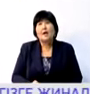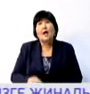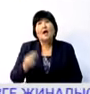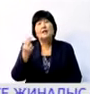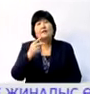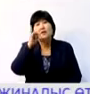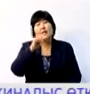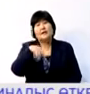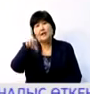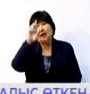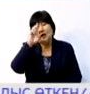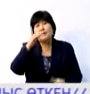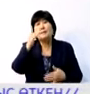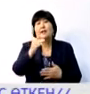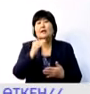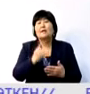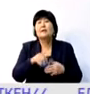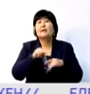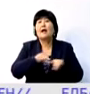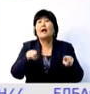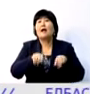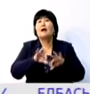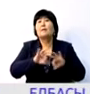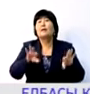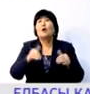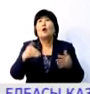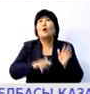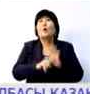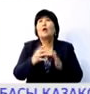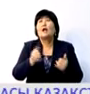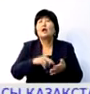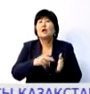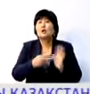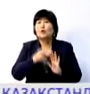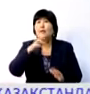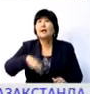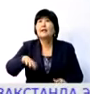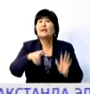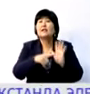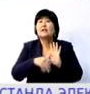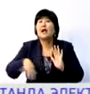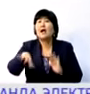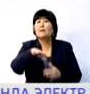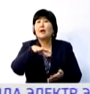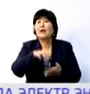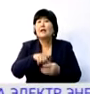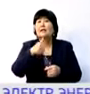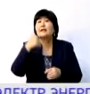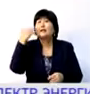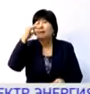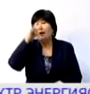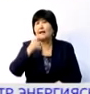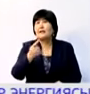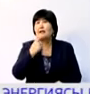Цифрлы Қазақстан мемлекеттік бағдарламасын ақпараттандыру мақсатында қолға алынған бұл жоба еліміздің 7 аймағын қамтиды. Негізгі мақсат қазақ